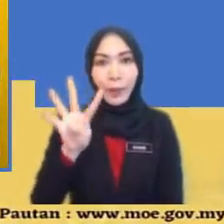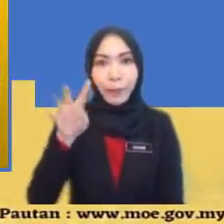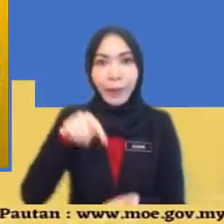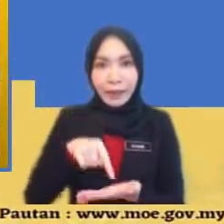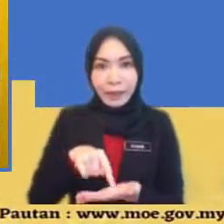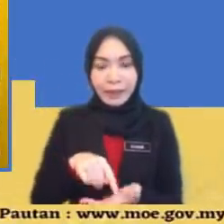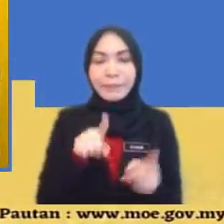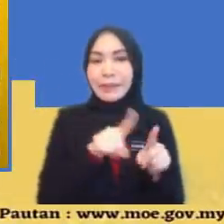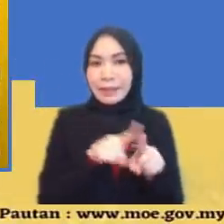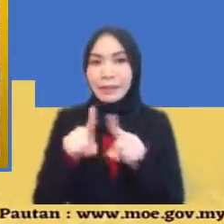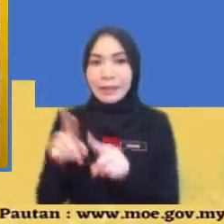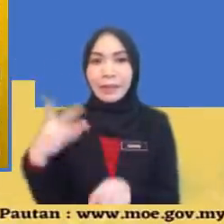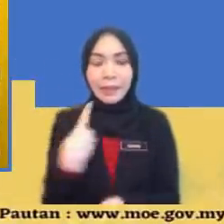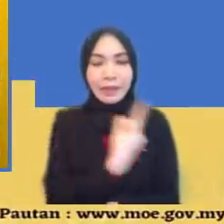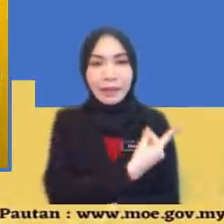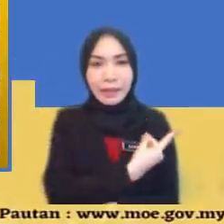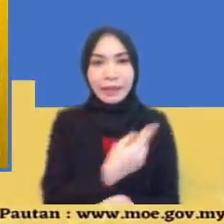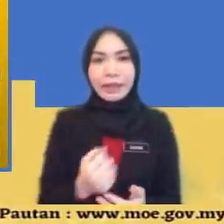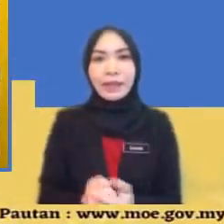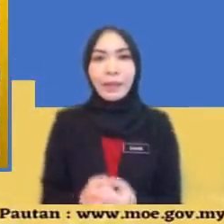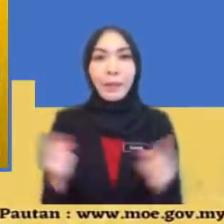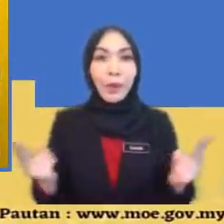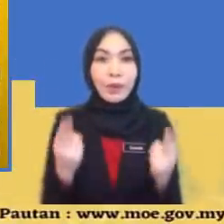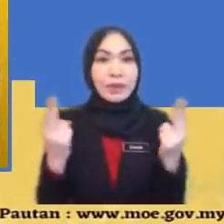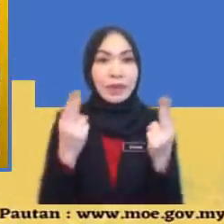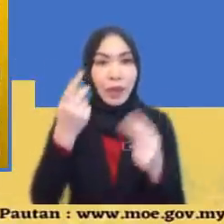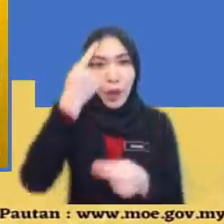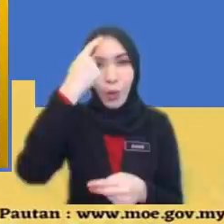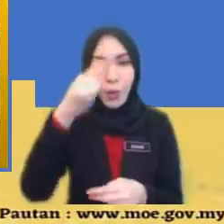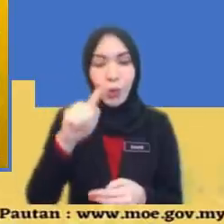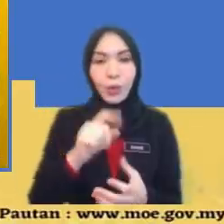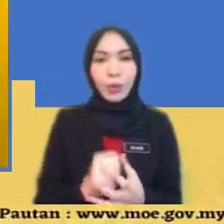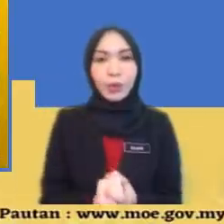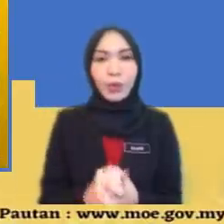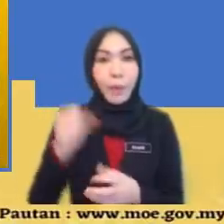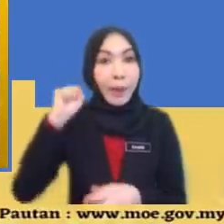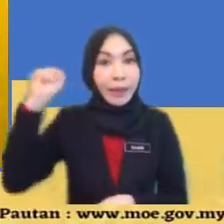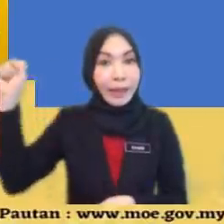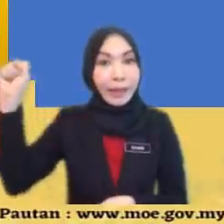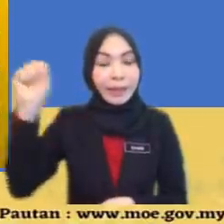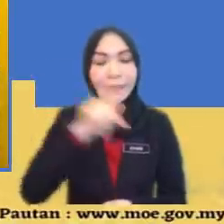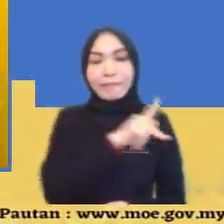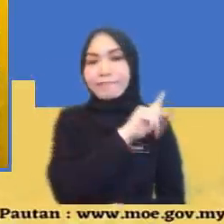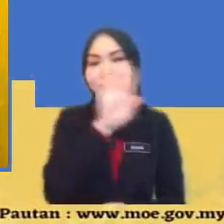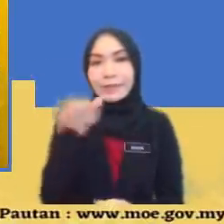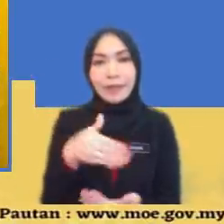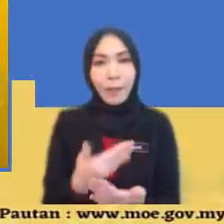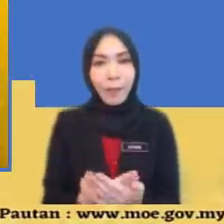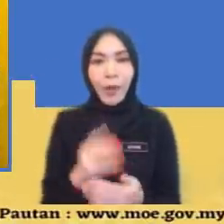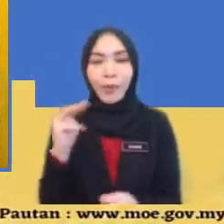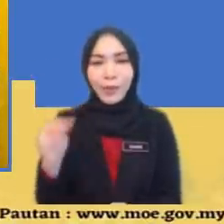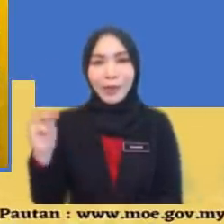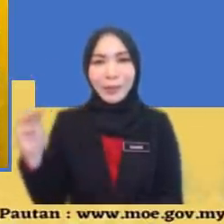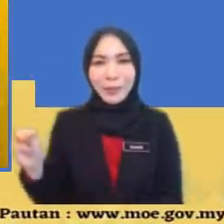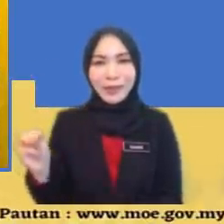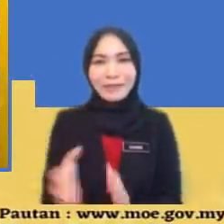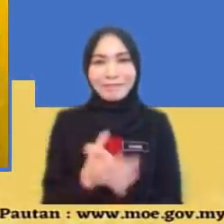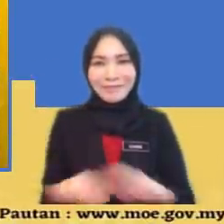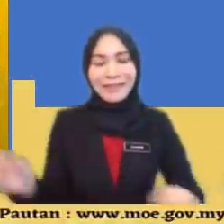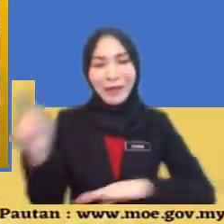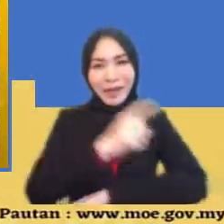memerdekakan anak didik kita dari belenggu learning Los dan lengket Selamat hari